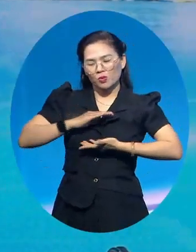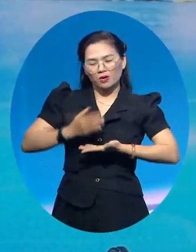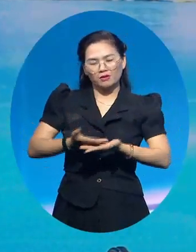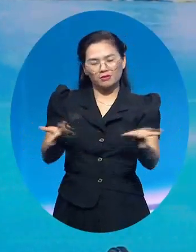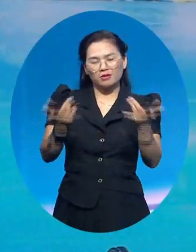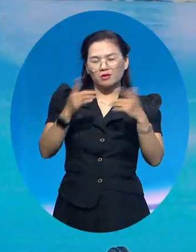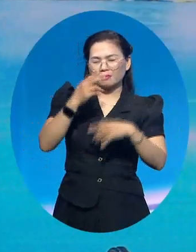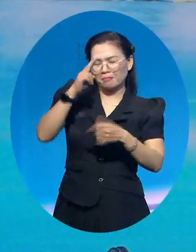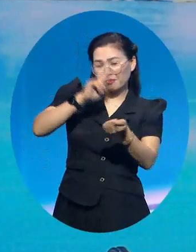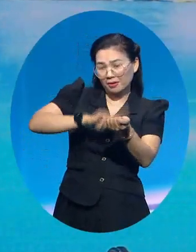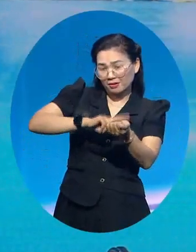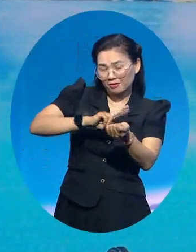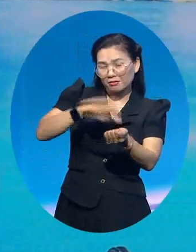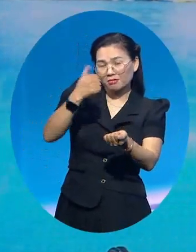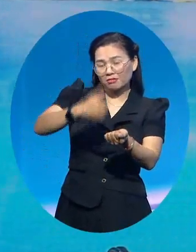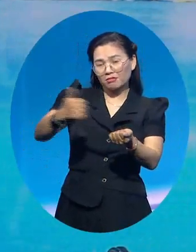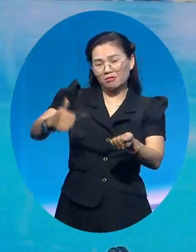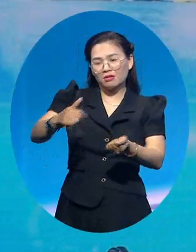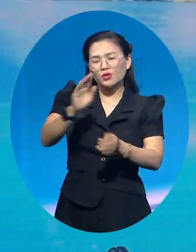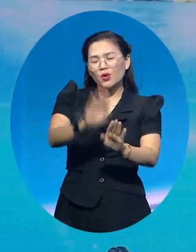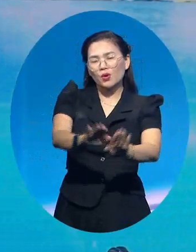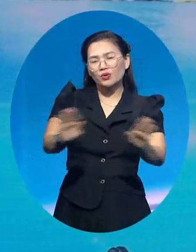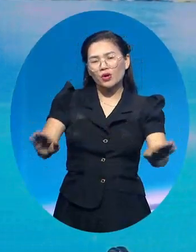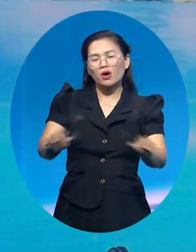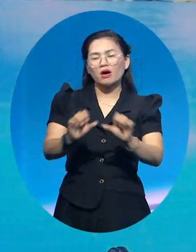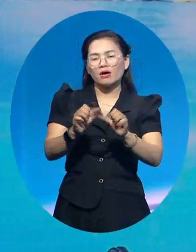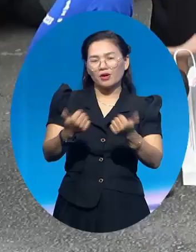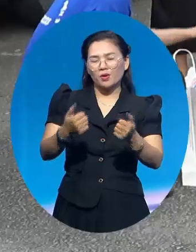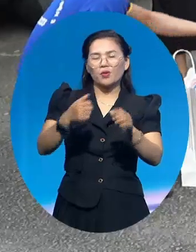nhi đang điều trị tại các bệnh viện tại thành phố Hồ Chí Minh.